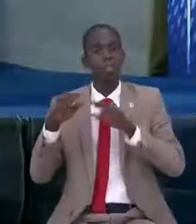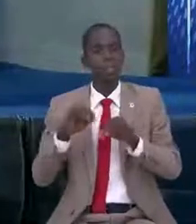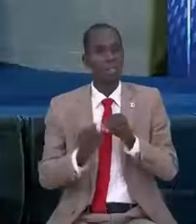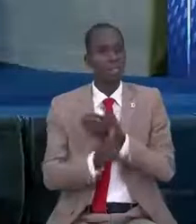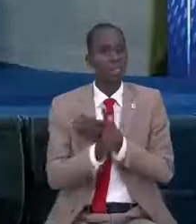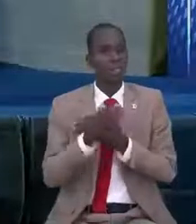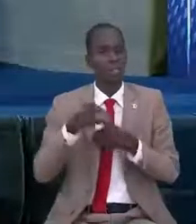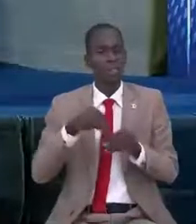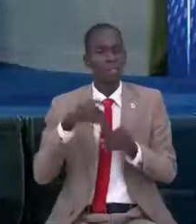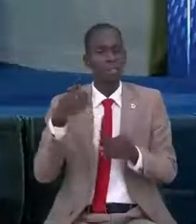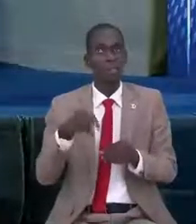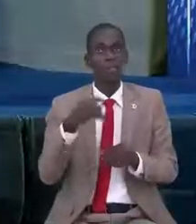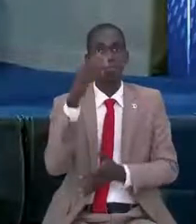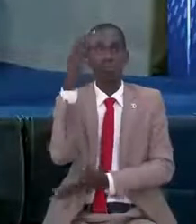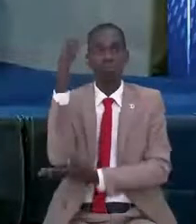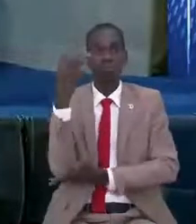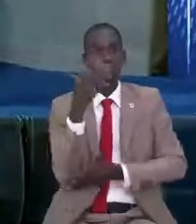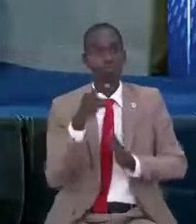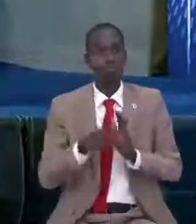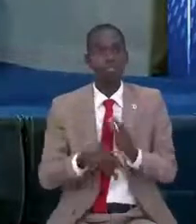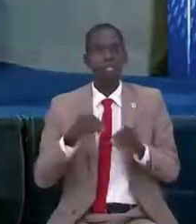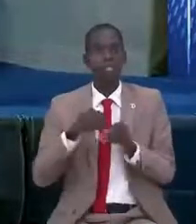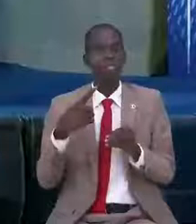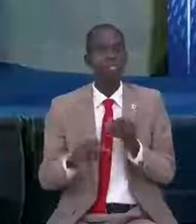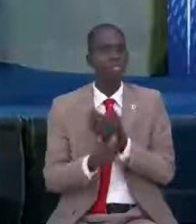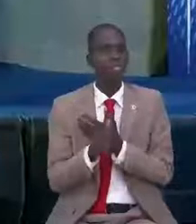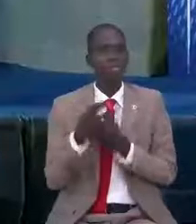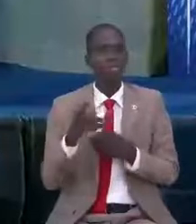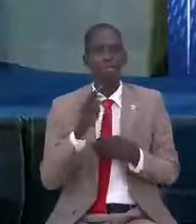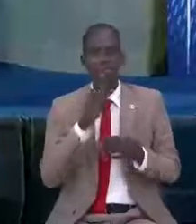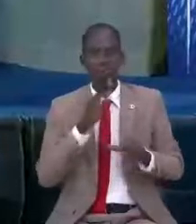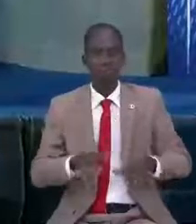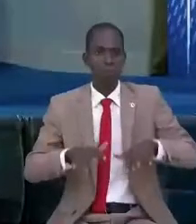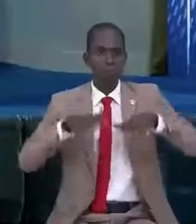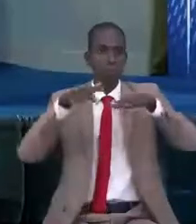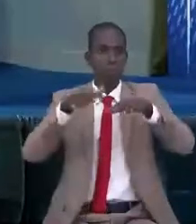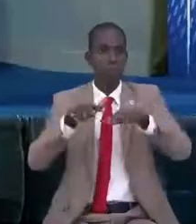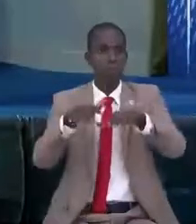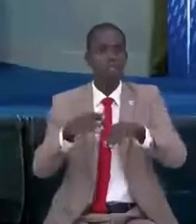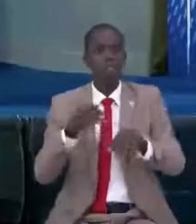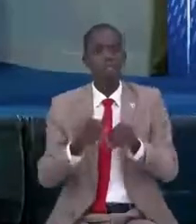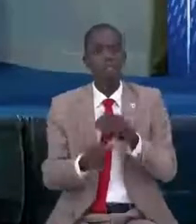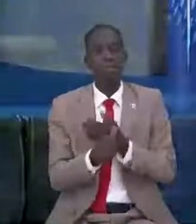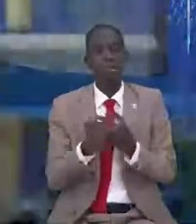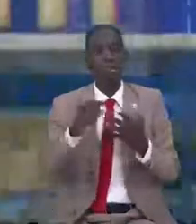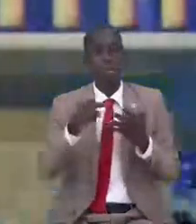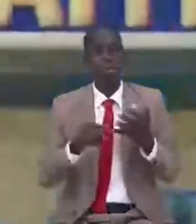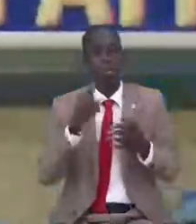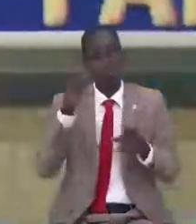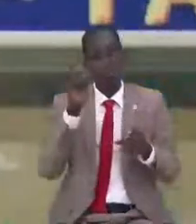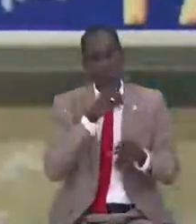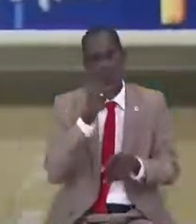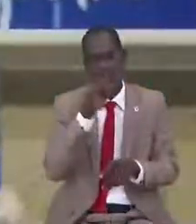déserts, en péril sur la mer, voyez ceci, en péril parmi les faux frères,